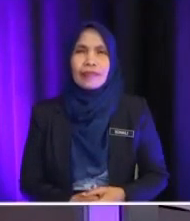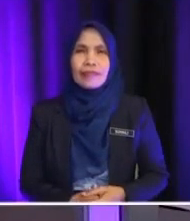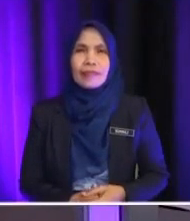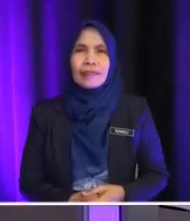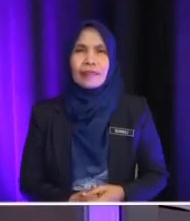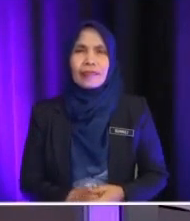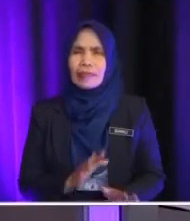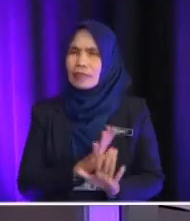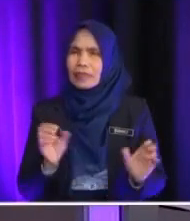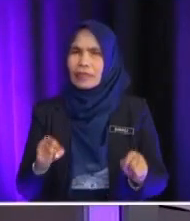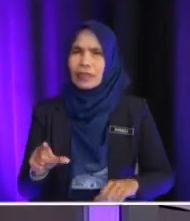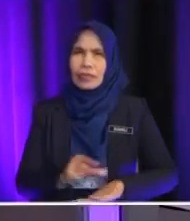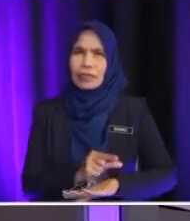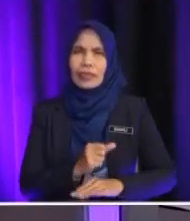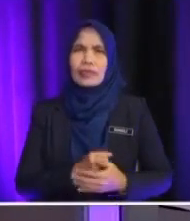guna macam